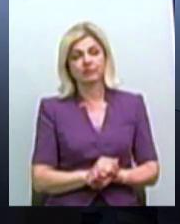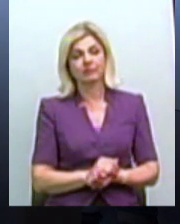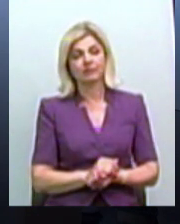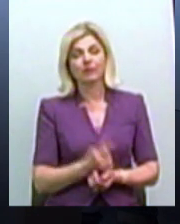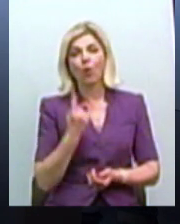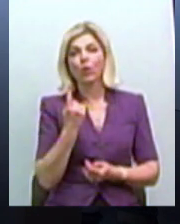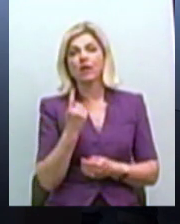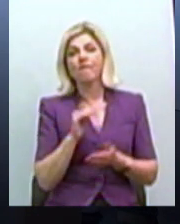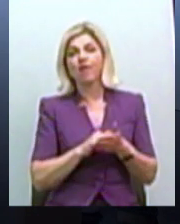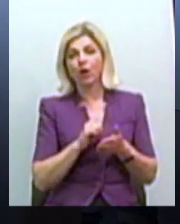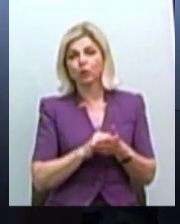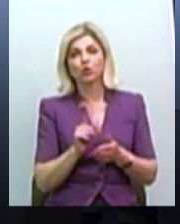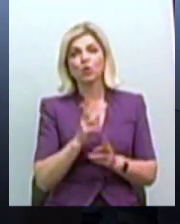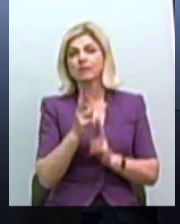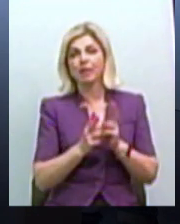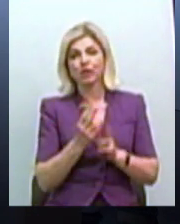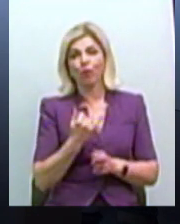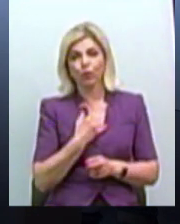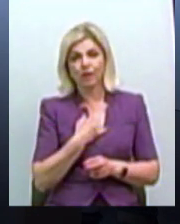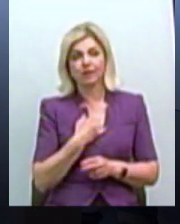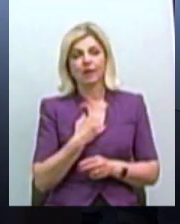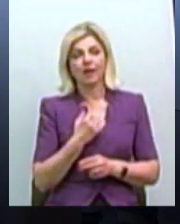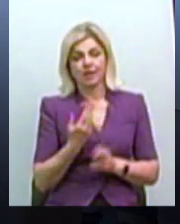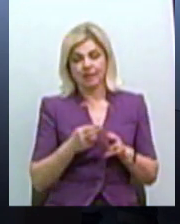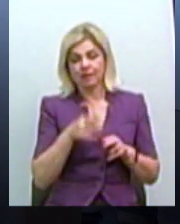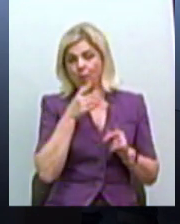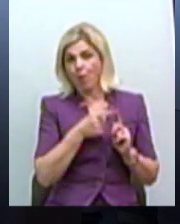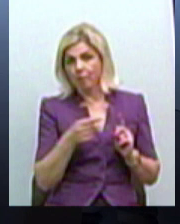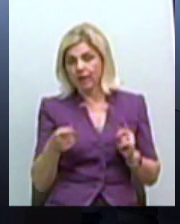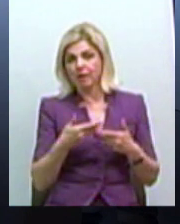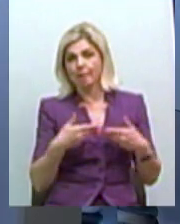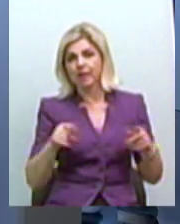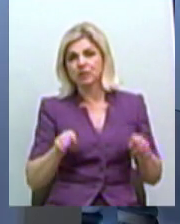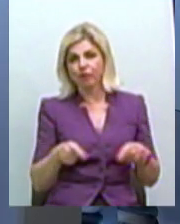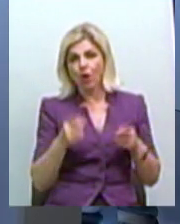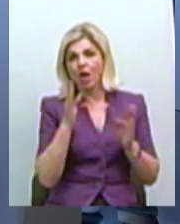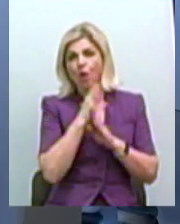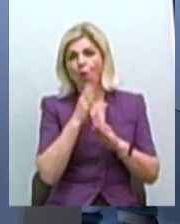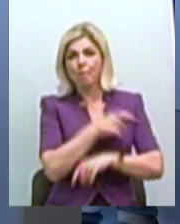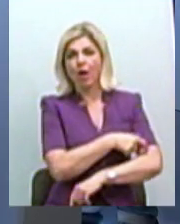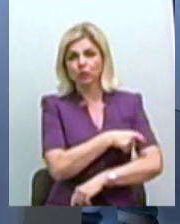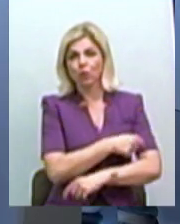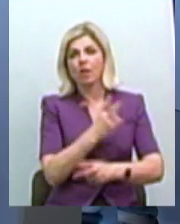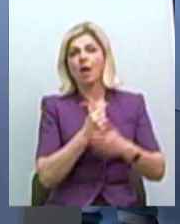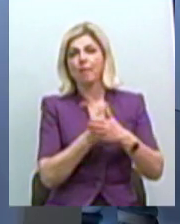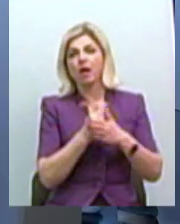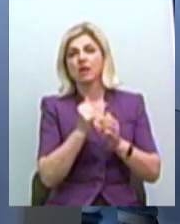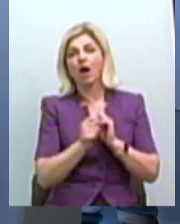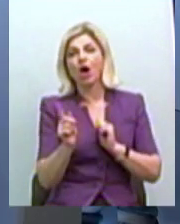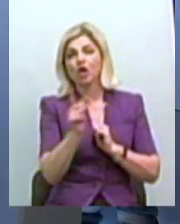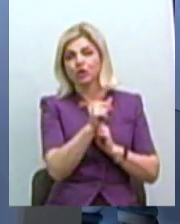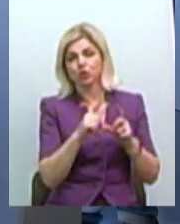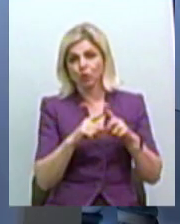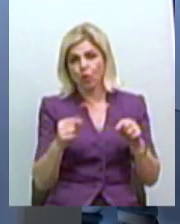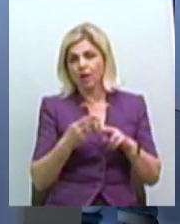один фактор, який змінився в нас, так, з того моменту, дійсно, ми створили екопатрулі на базі кожної школи, і це дуже